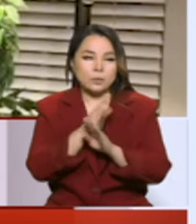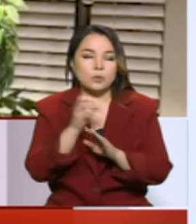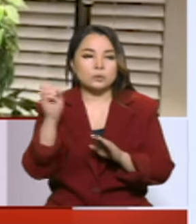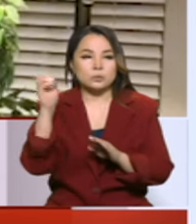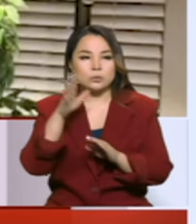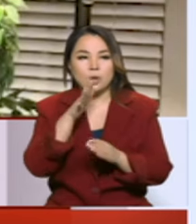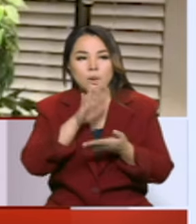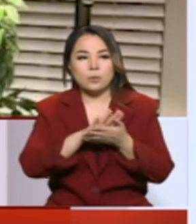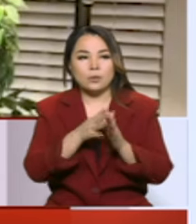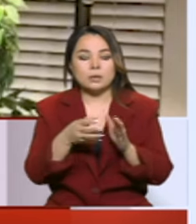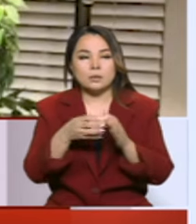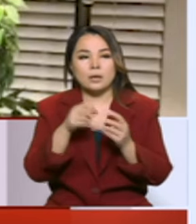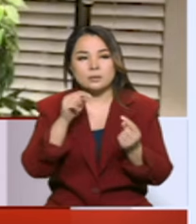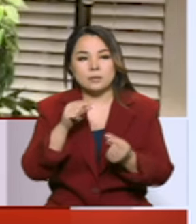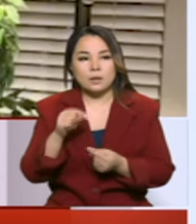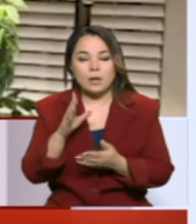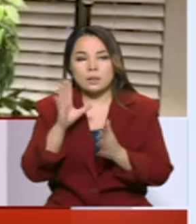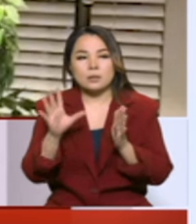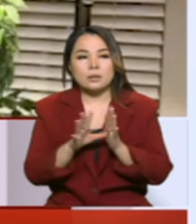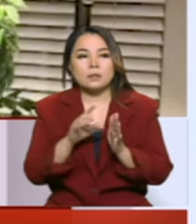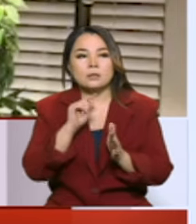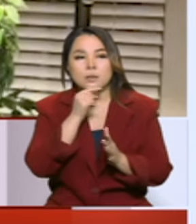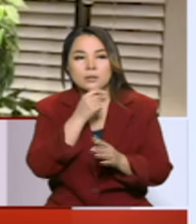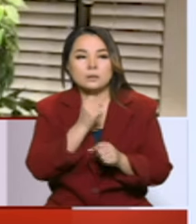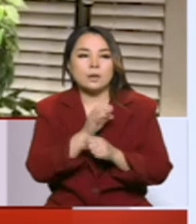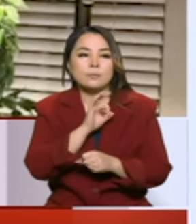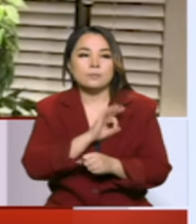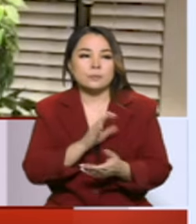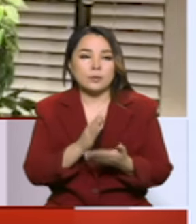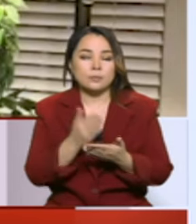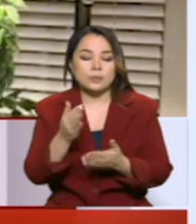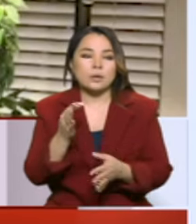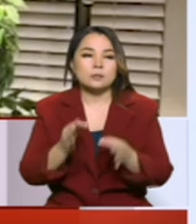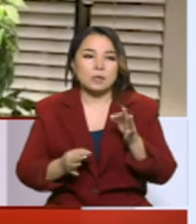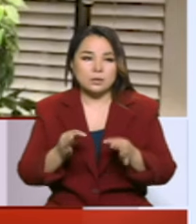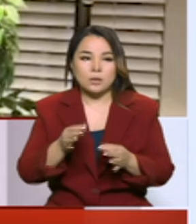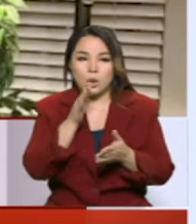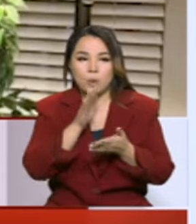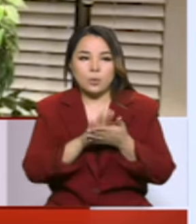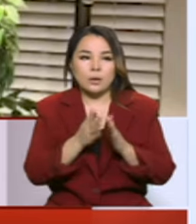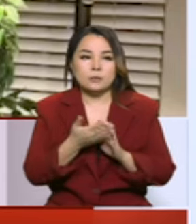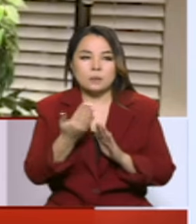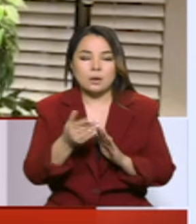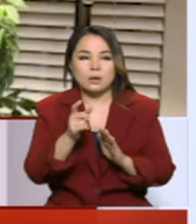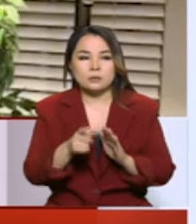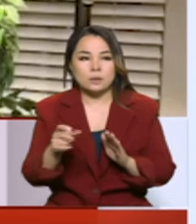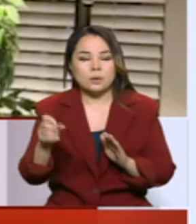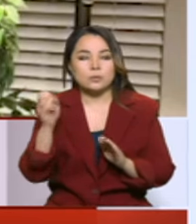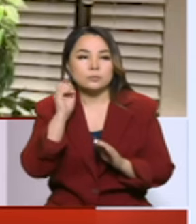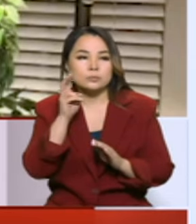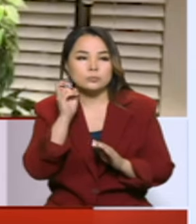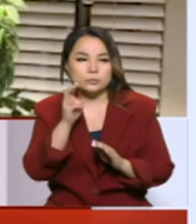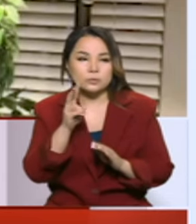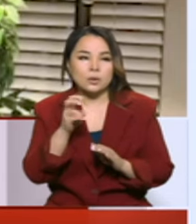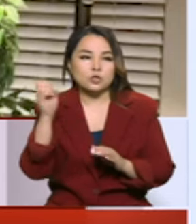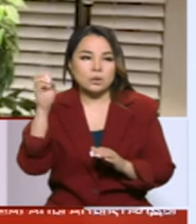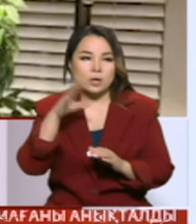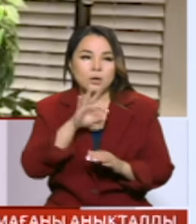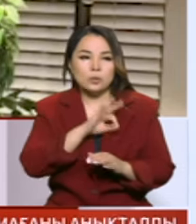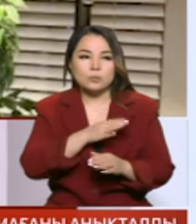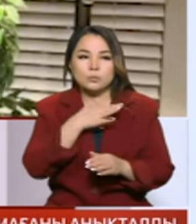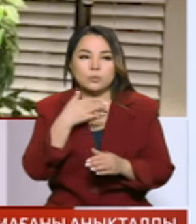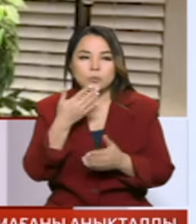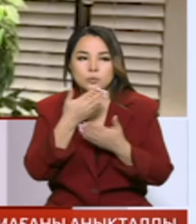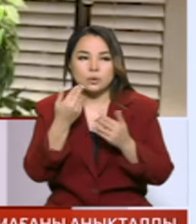уақытымен сәйкес келеді. Ал бұл энергияны үнемдеу тұрғысынан тиімді. Себебі стандартталған уақытта адамдар күндіз жарықты көп қолданбайды. Осылайша